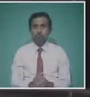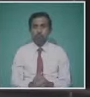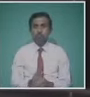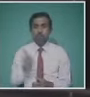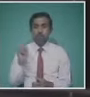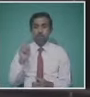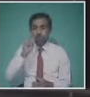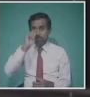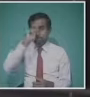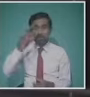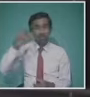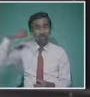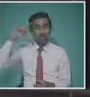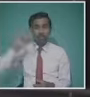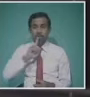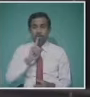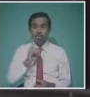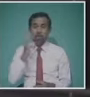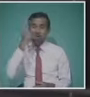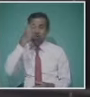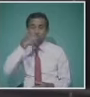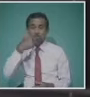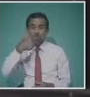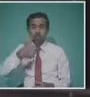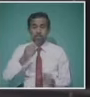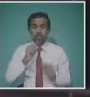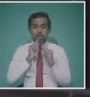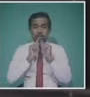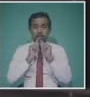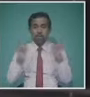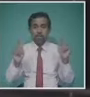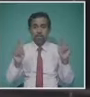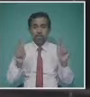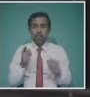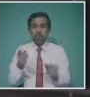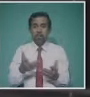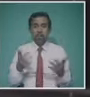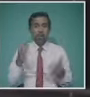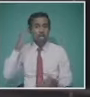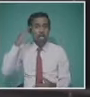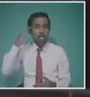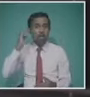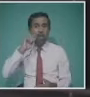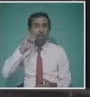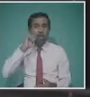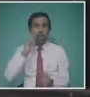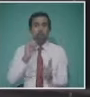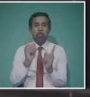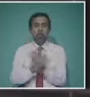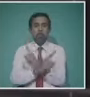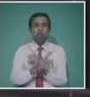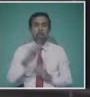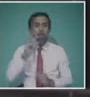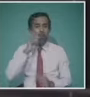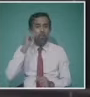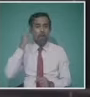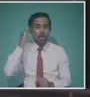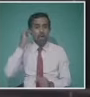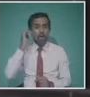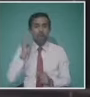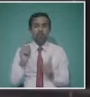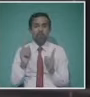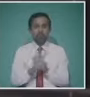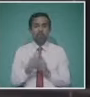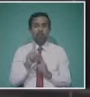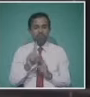एतुमा एदा किव्वा लस्सनट किव्वा मेकिंग करन्न बेरी गैनी पिरिमी करने काय पिरिमी गैनी करने